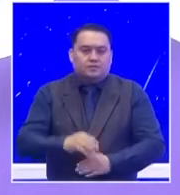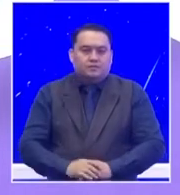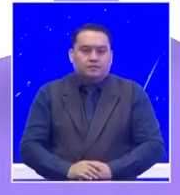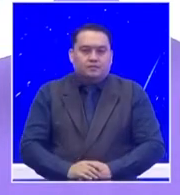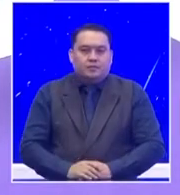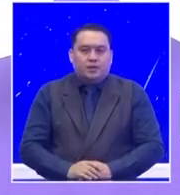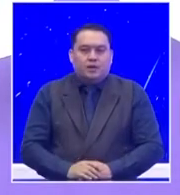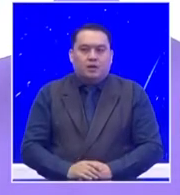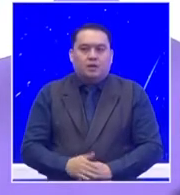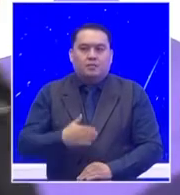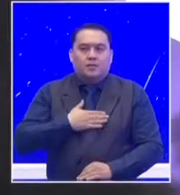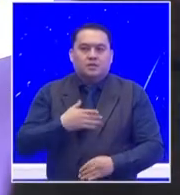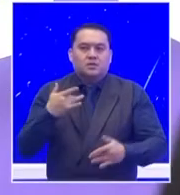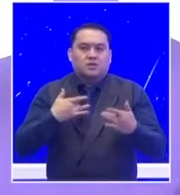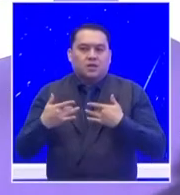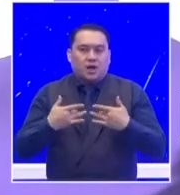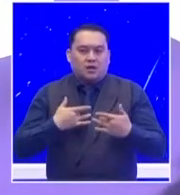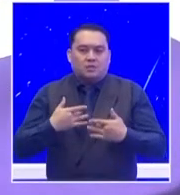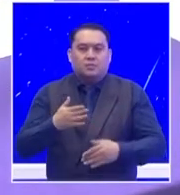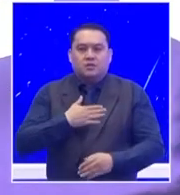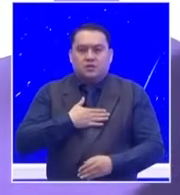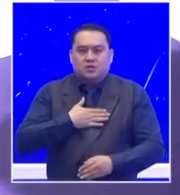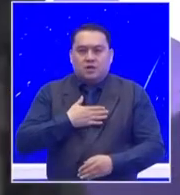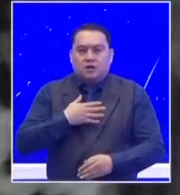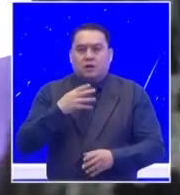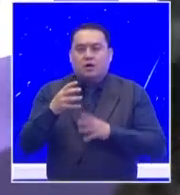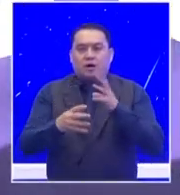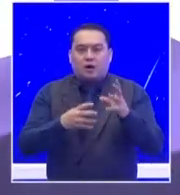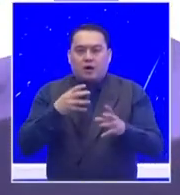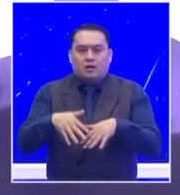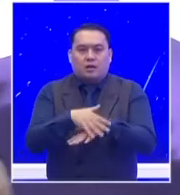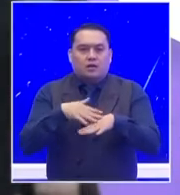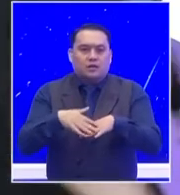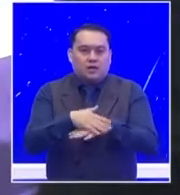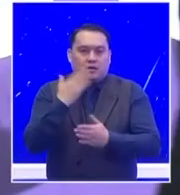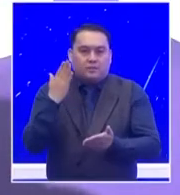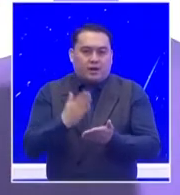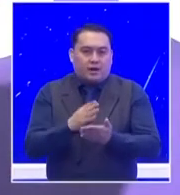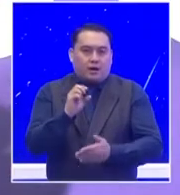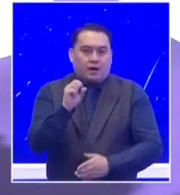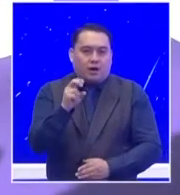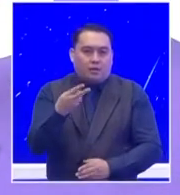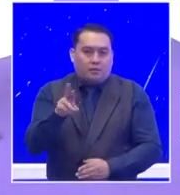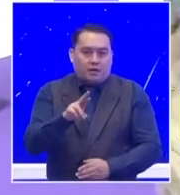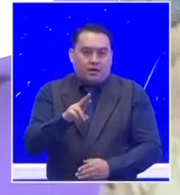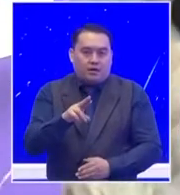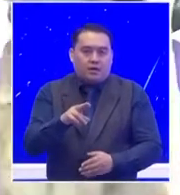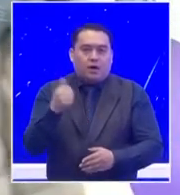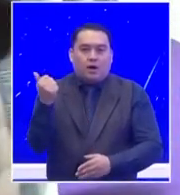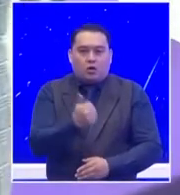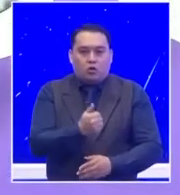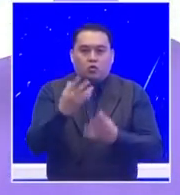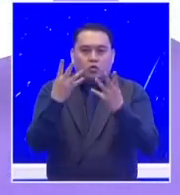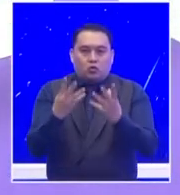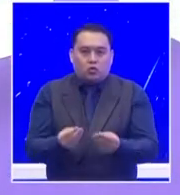біз Бекендіремова театры, бізде облысымызда білесіздер, 6 халықтық театрлар бар. Абай күндерін, Абай апталығын өткізіп,